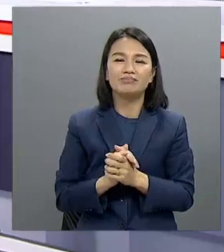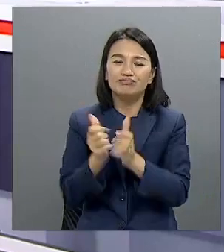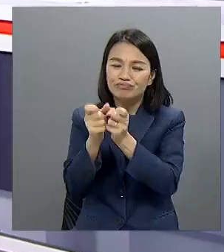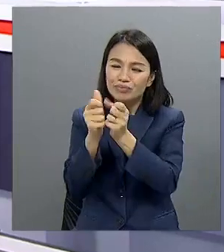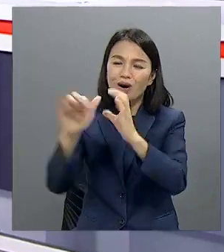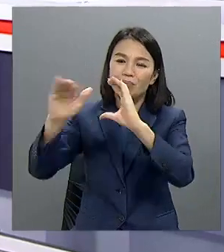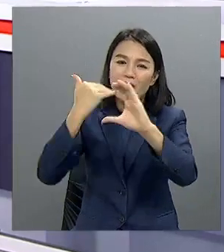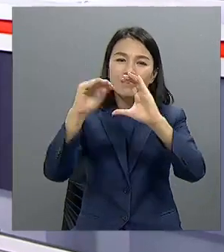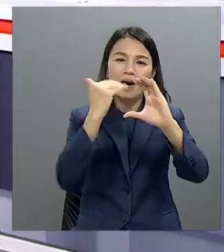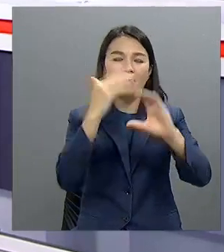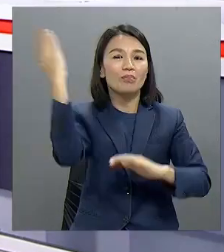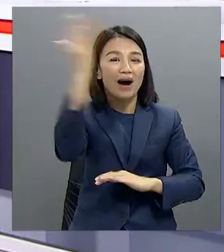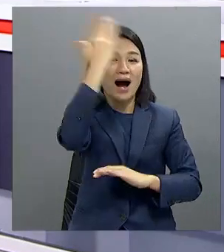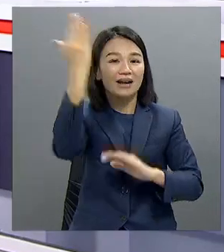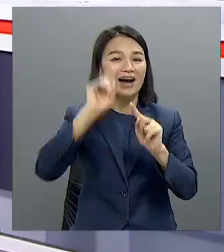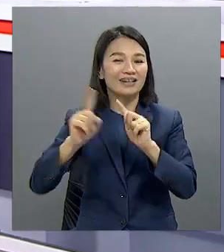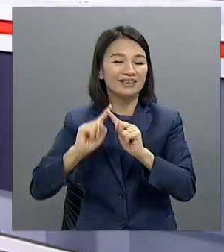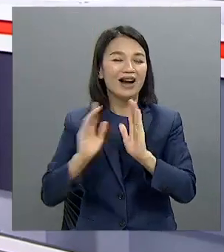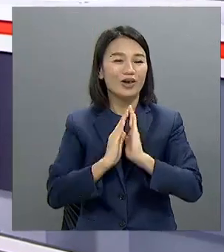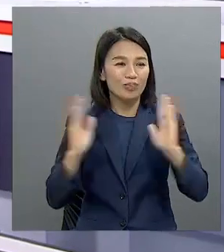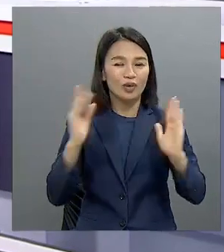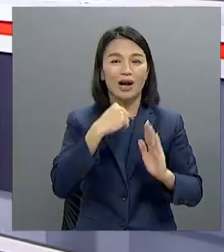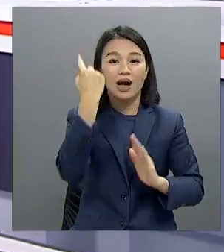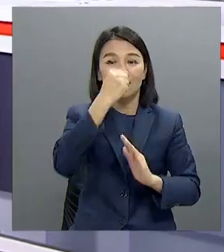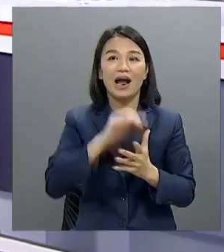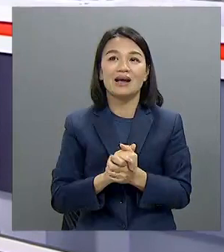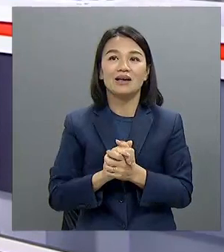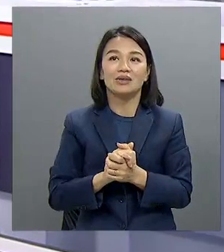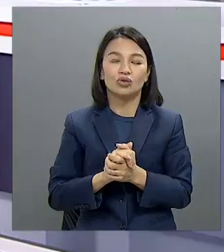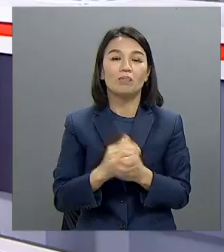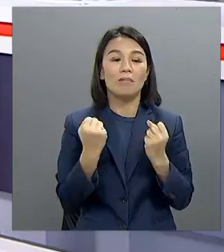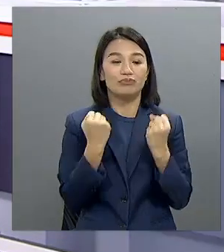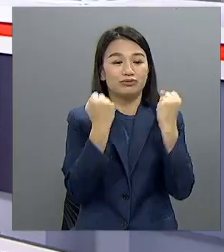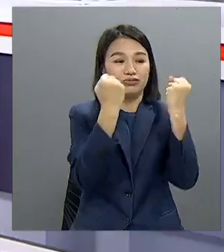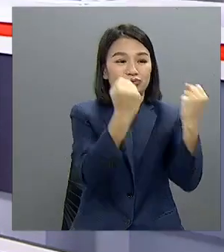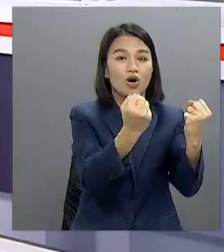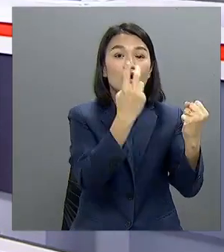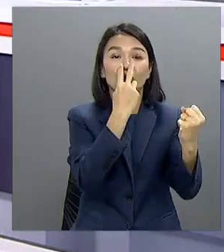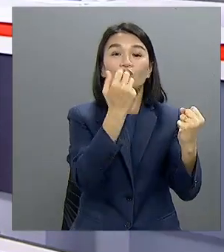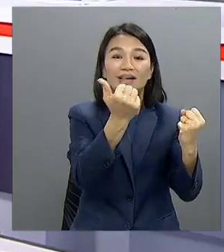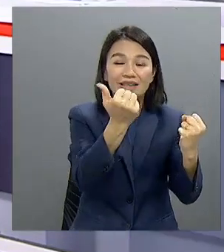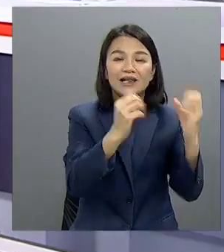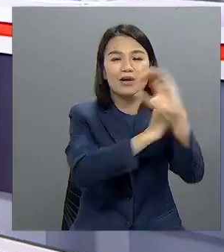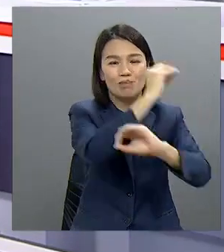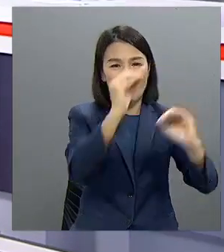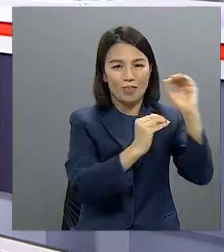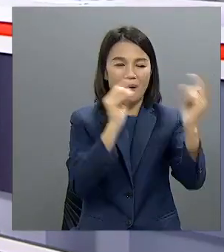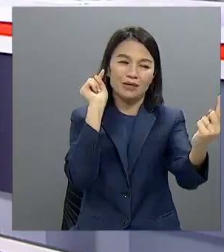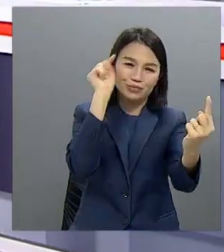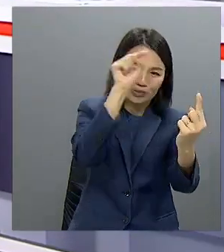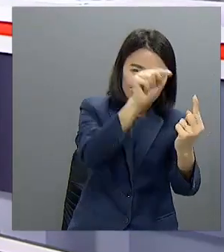ภาพอากาศกันมาด้วยวันนี้ใครเดินทางอยู่บนท้องถนนก็ขอให้เดินทางโดยสวัสดิภาพแล้วก็ถึงที่หมายอย่างปลอดภัยทุกคน